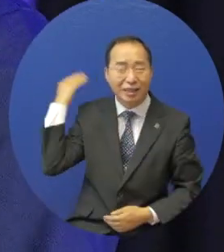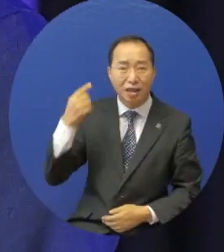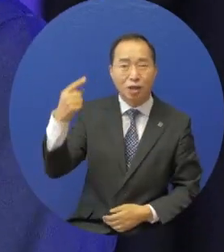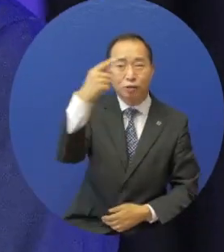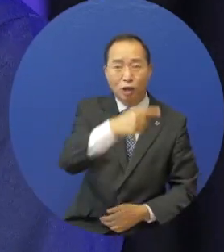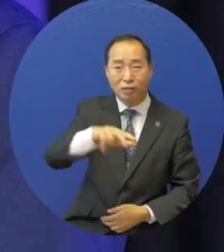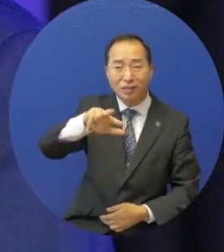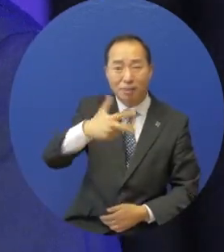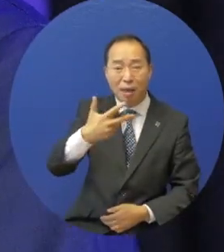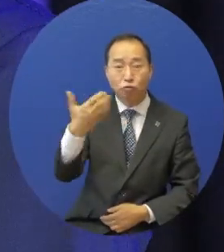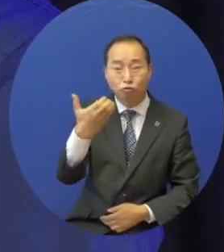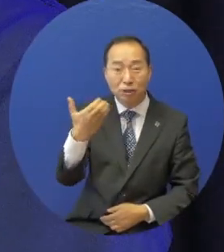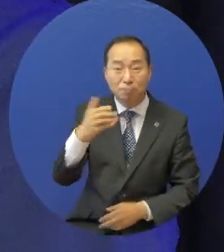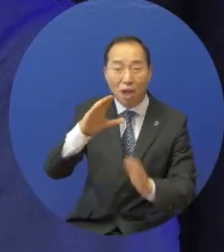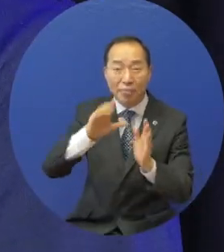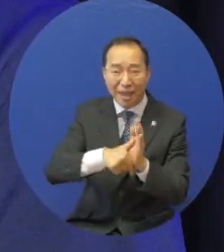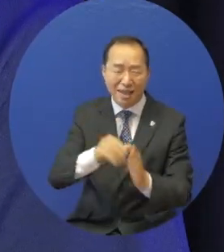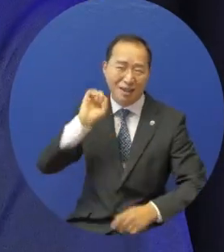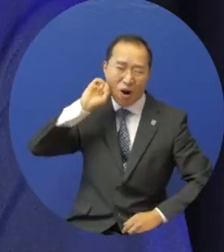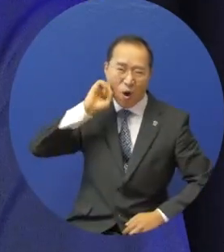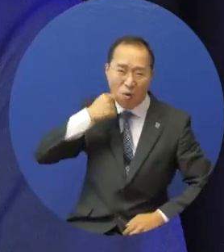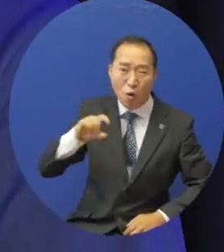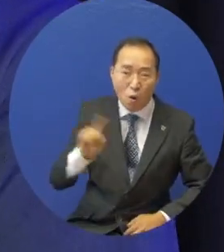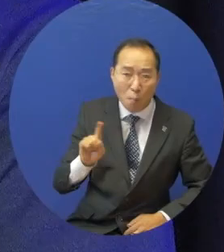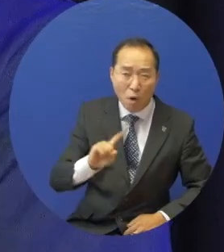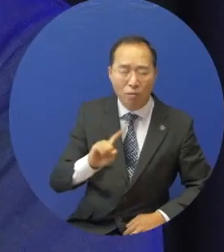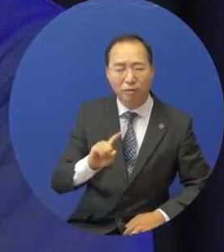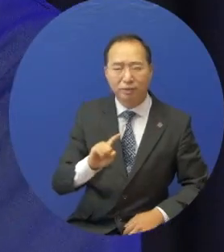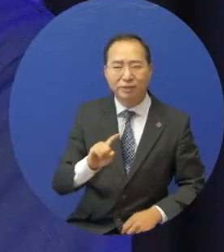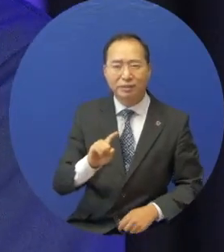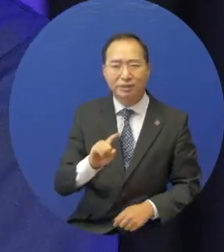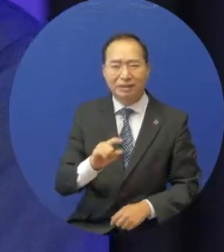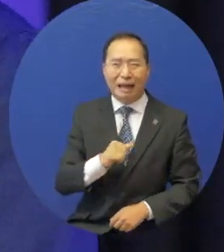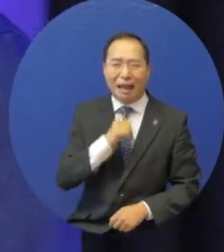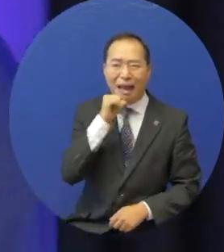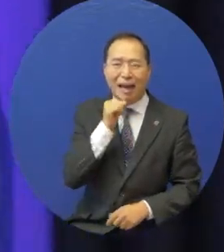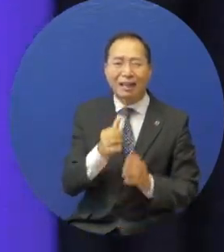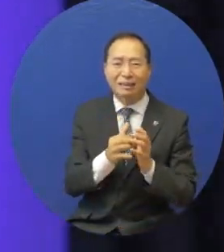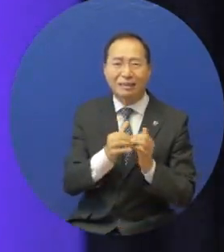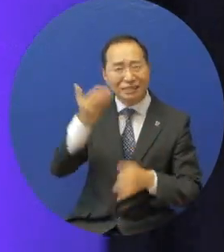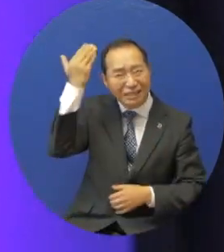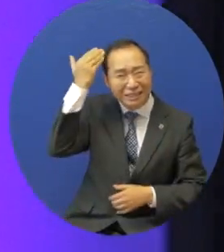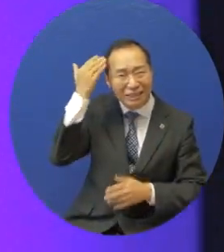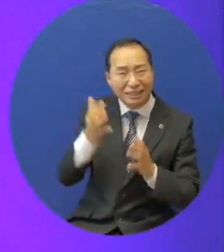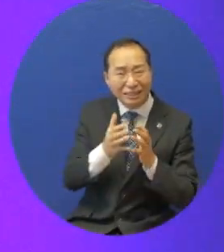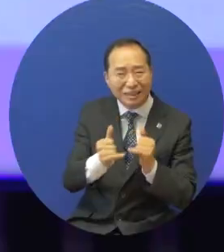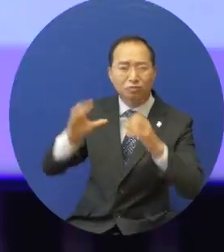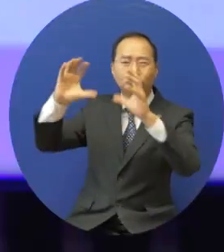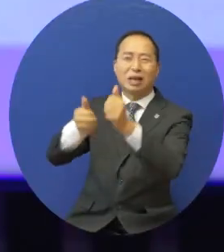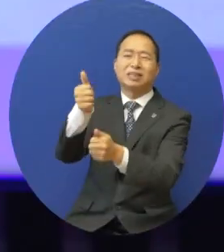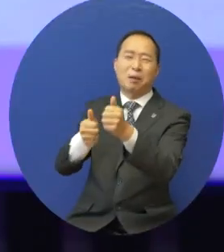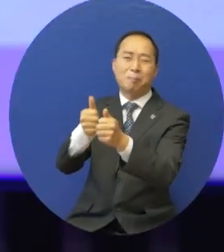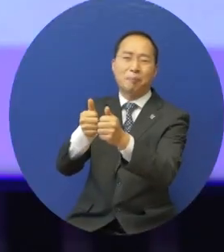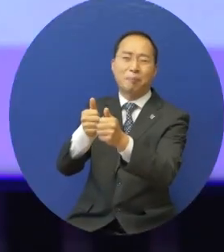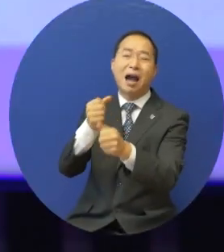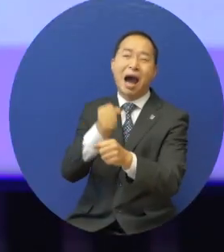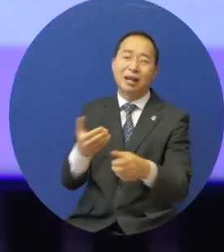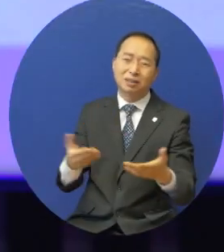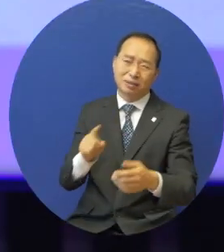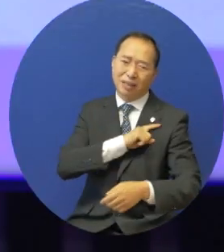한양에서 제일 힘든 것 세 가지가 나와요. 그 중에 하나가 뭐냐면 가난한 지식인이 과거 시험 보는 거예요. 이해가 되지